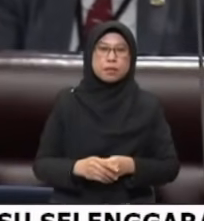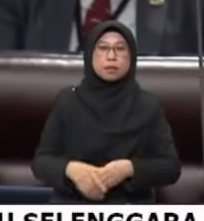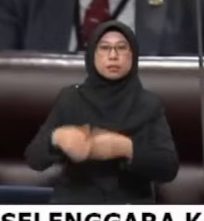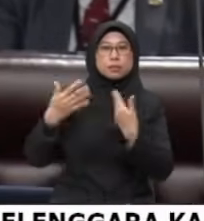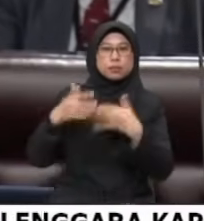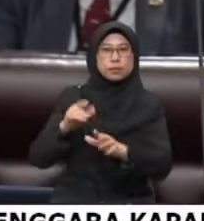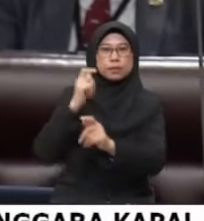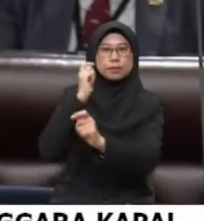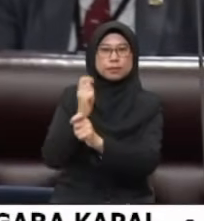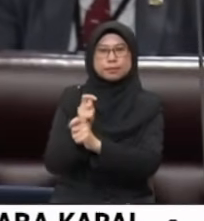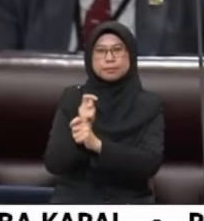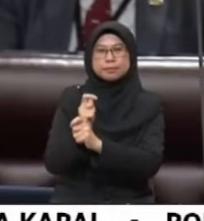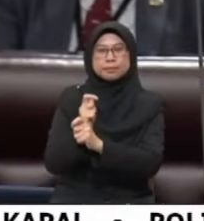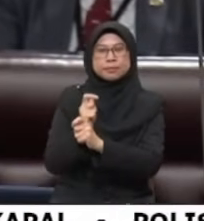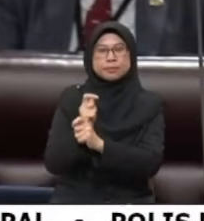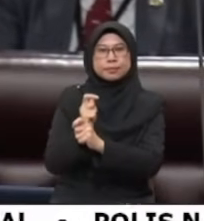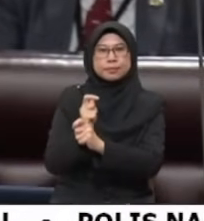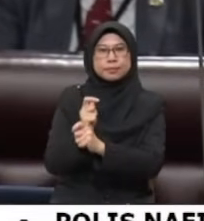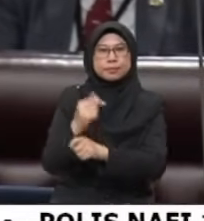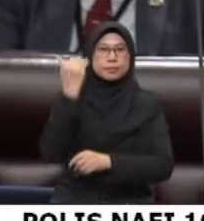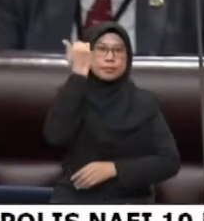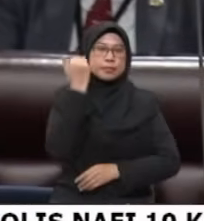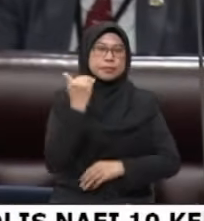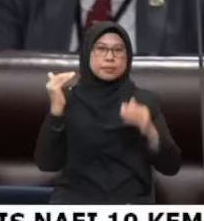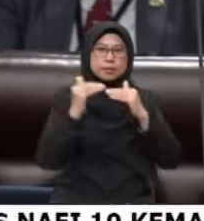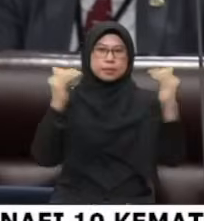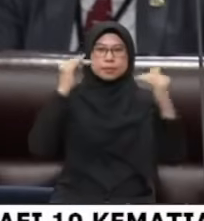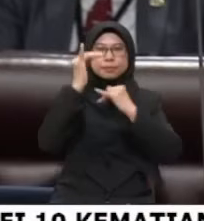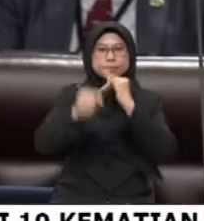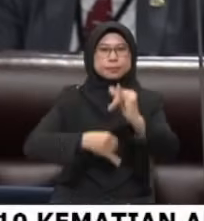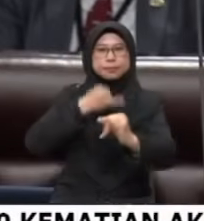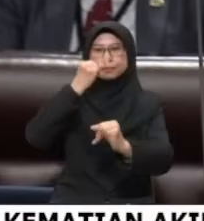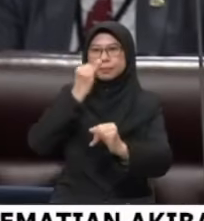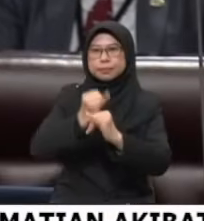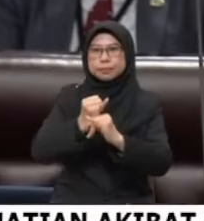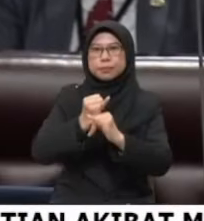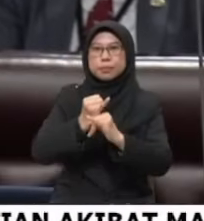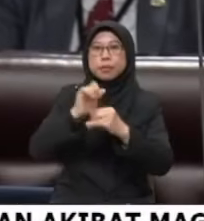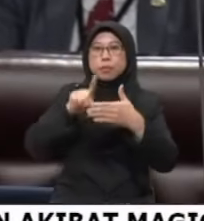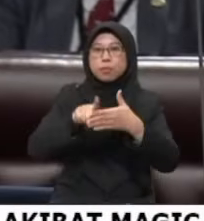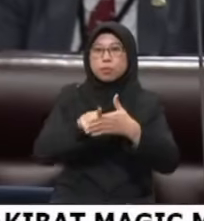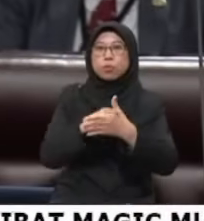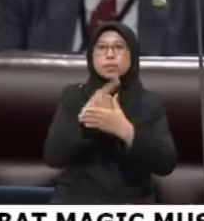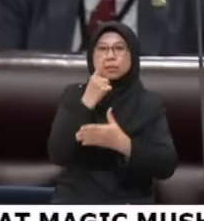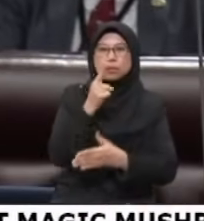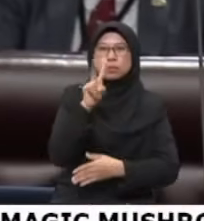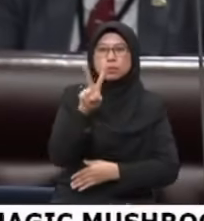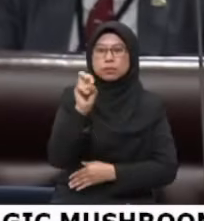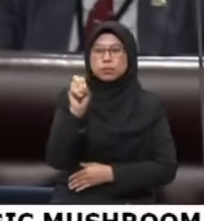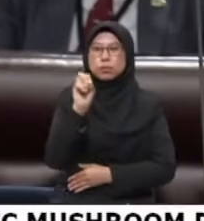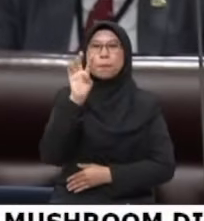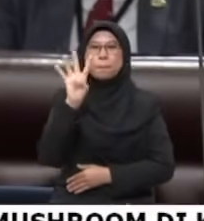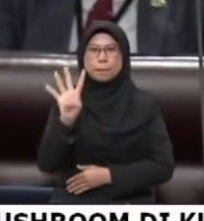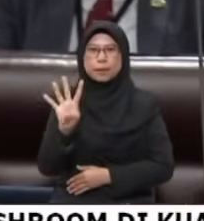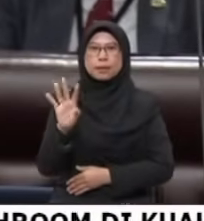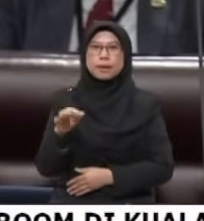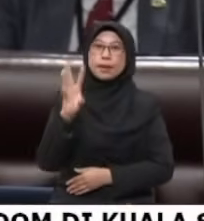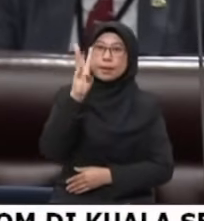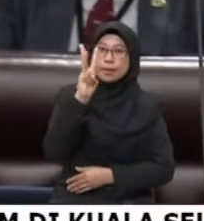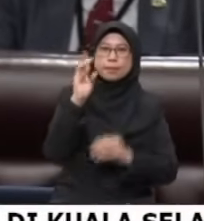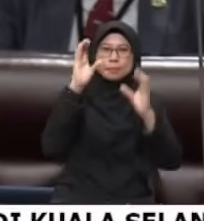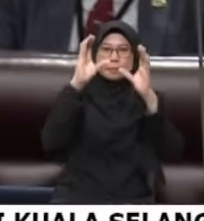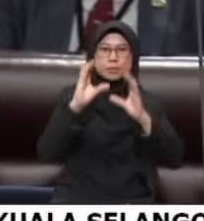ditetapkan oleh Mahkamah keadilan antarabangsa pada bulan Januari 2024 ada enam